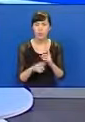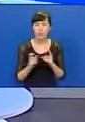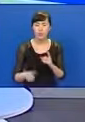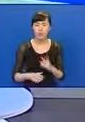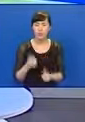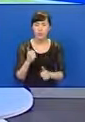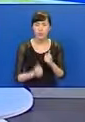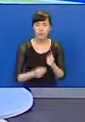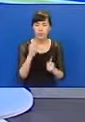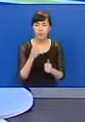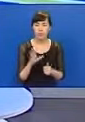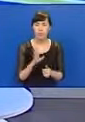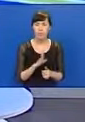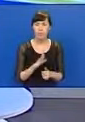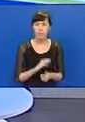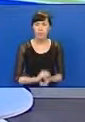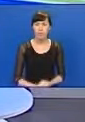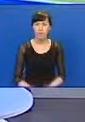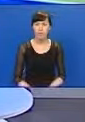жүрек жарды туындыларын паш етті.